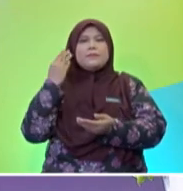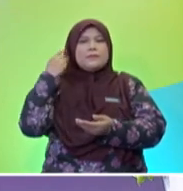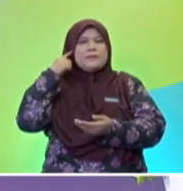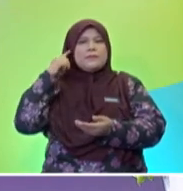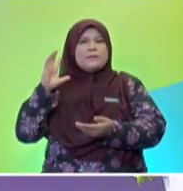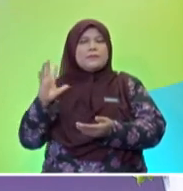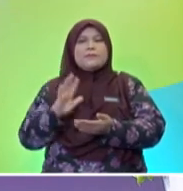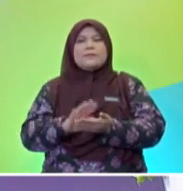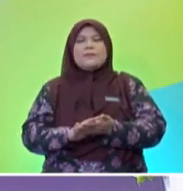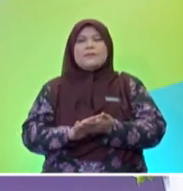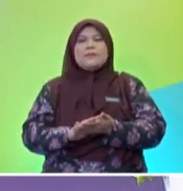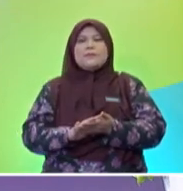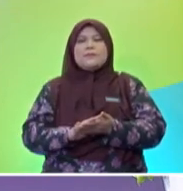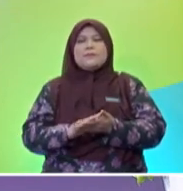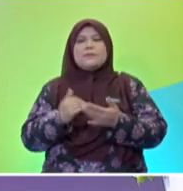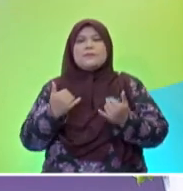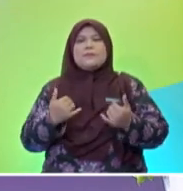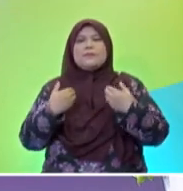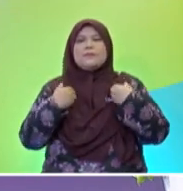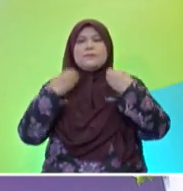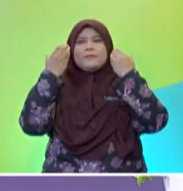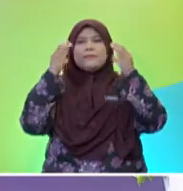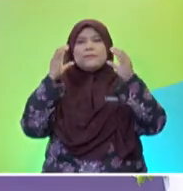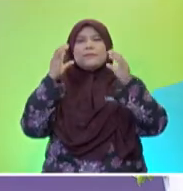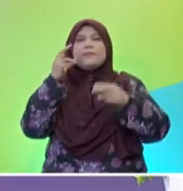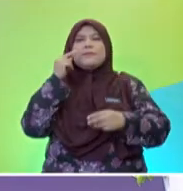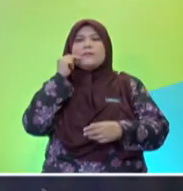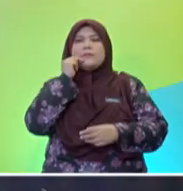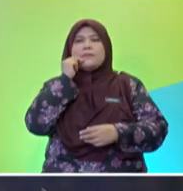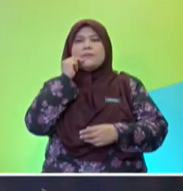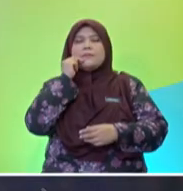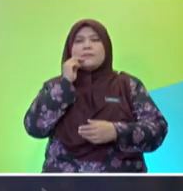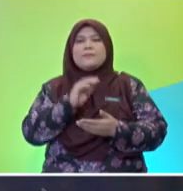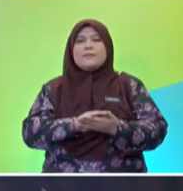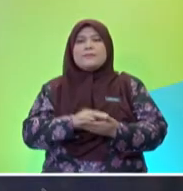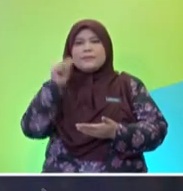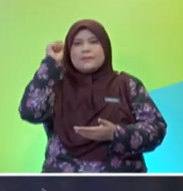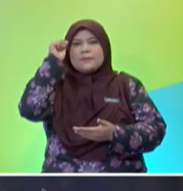kita ada seorang guru yang sangat ceria yaitu cek Gun nurhafiza Assalamualaikum